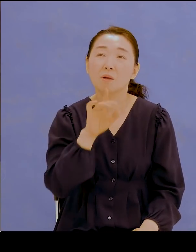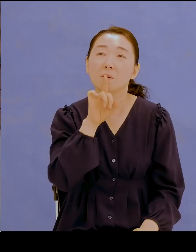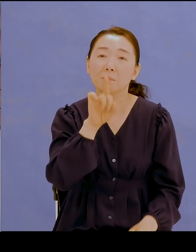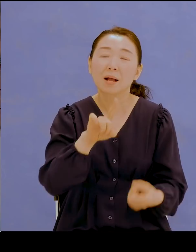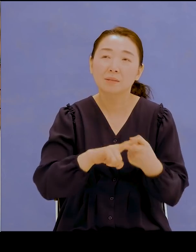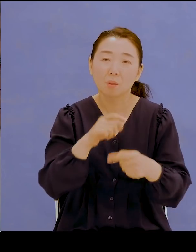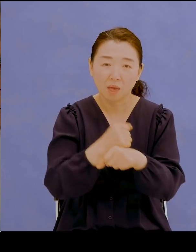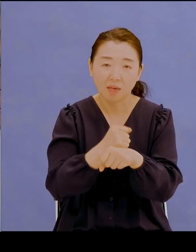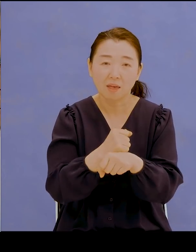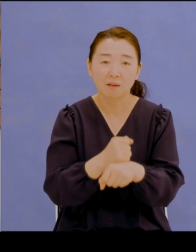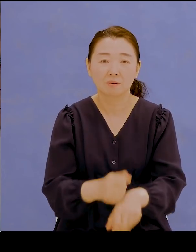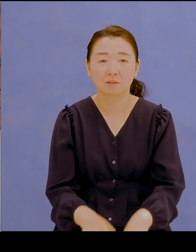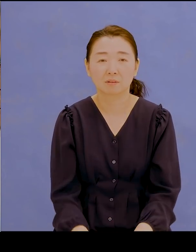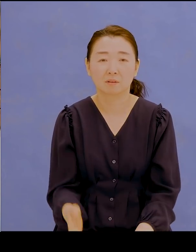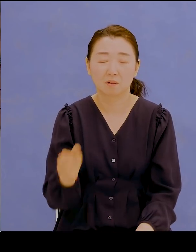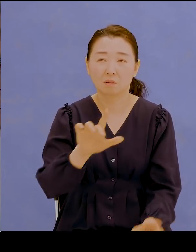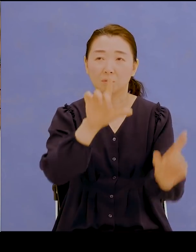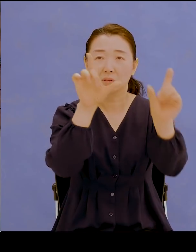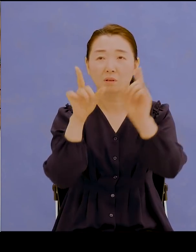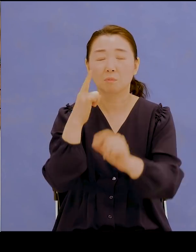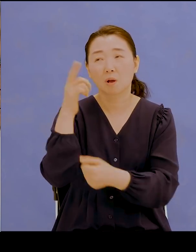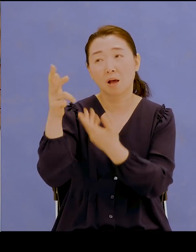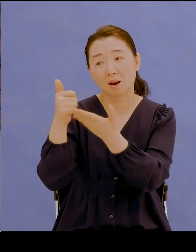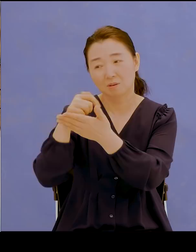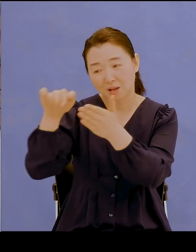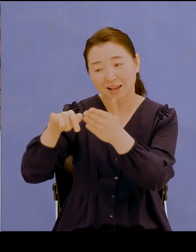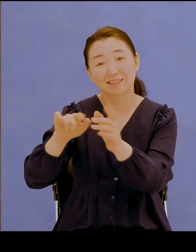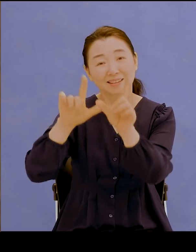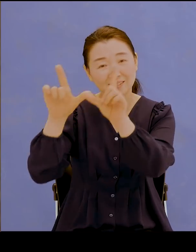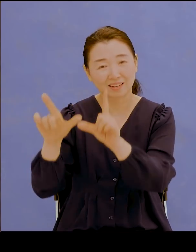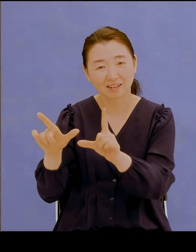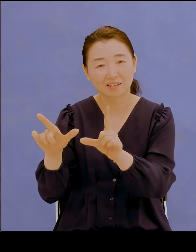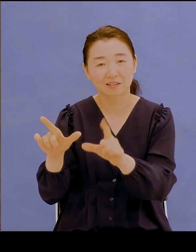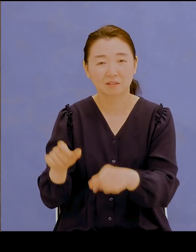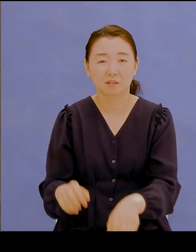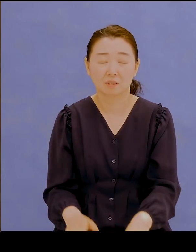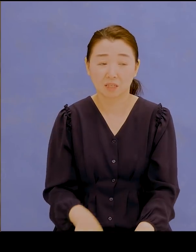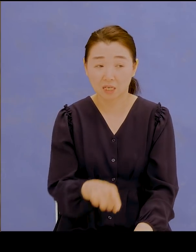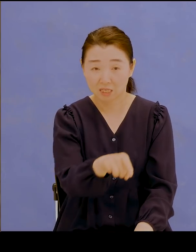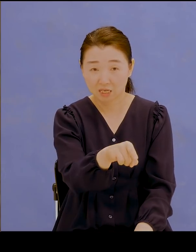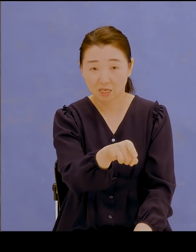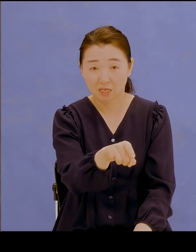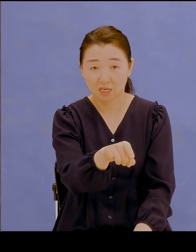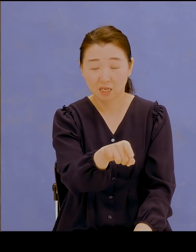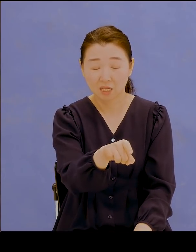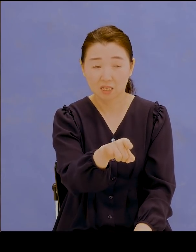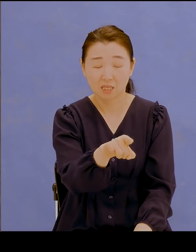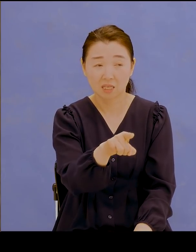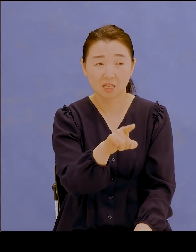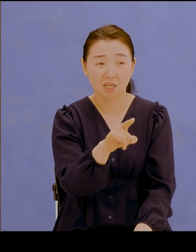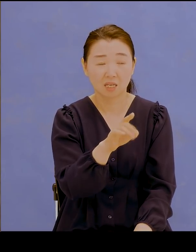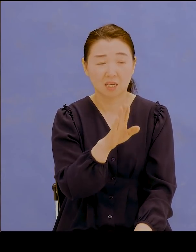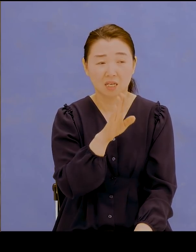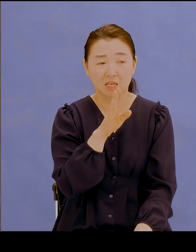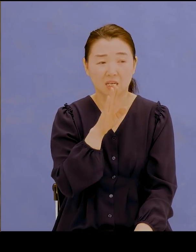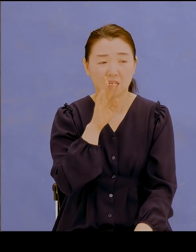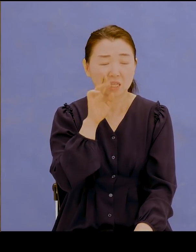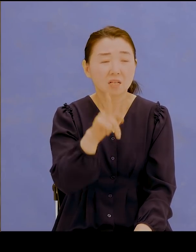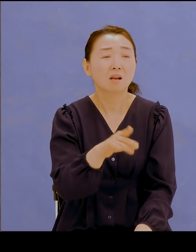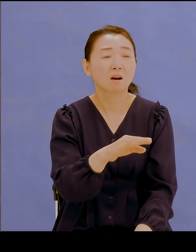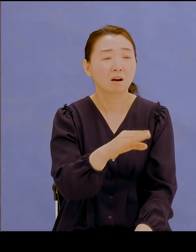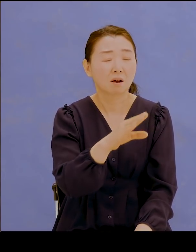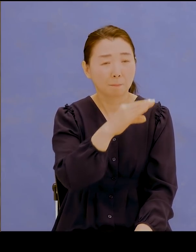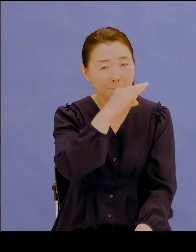하는 성격인데 네. 살다 보니까 하나님 안에 있다 보니까 내가 쟤를 그게 옳지 않아 하고 내가 탁